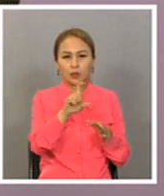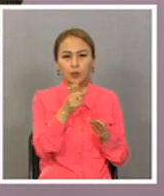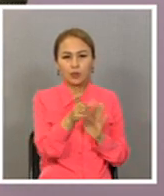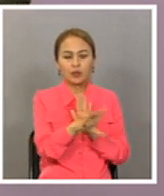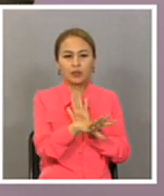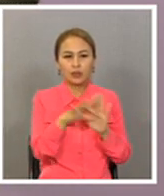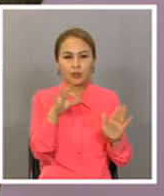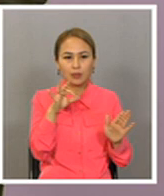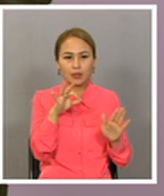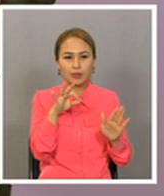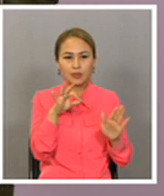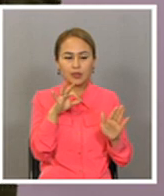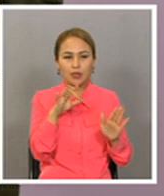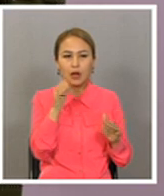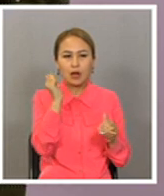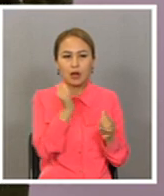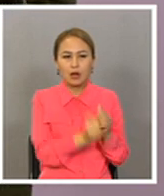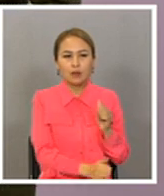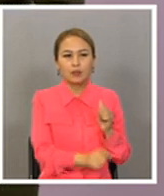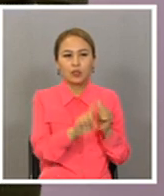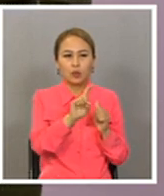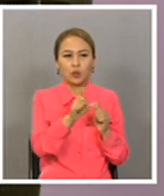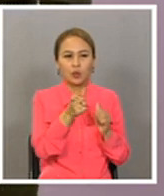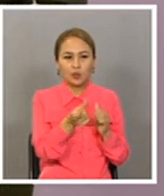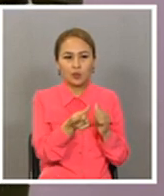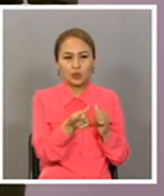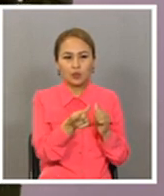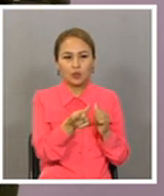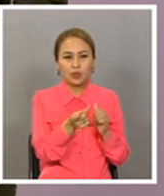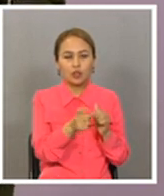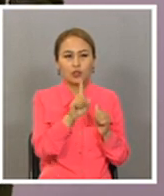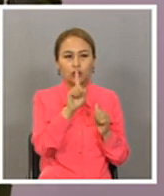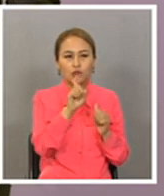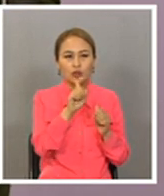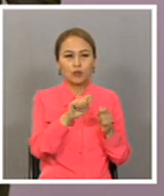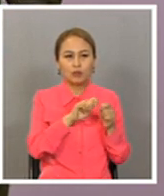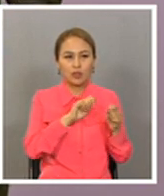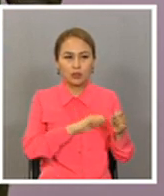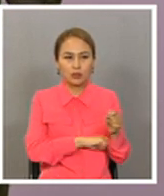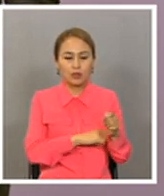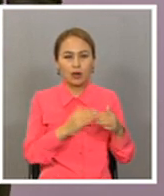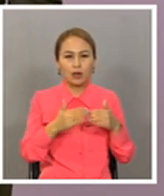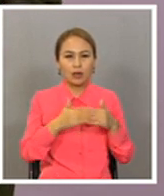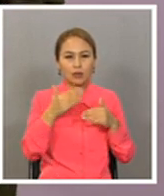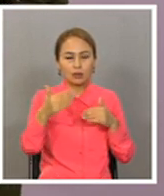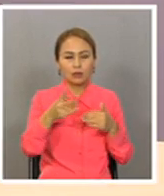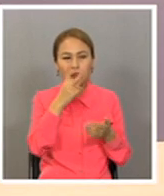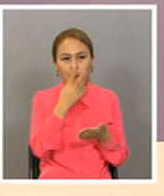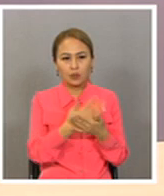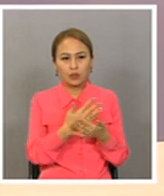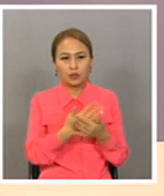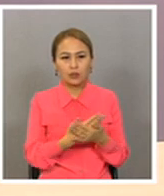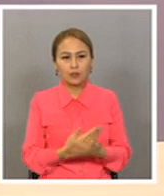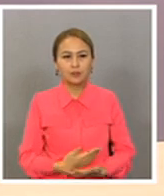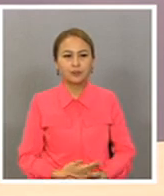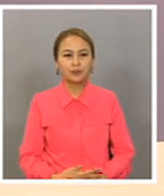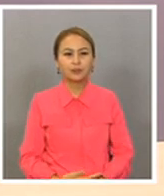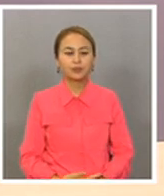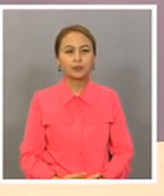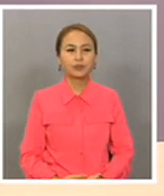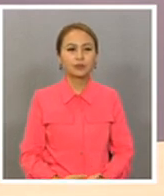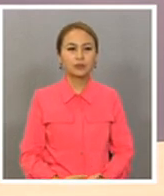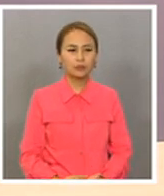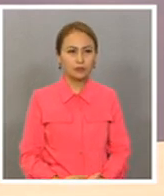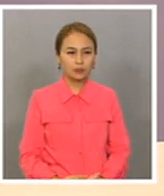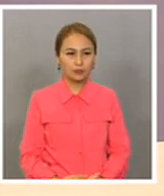alamız. Her bir tor köz 100 metr aralıktı körsetedi. Sızbada